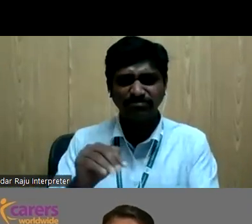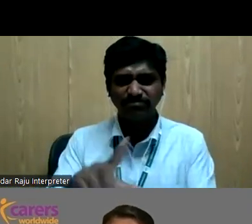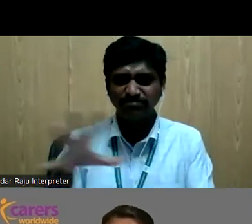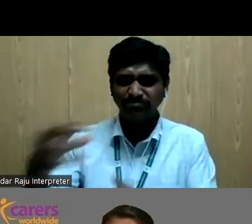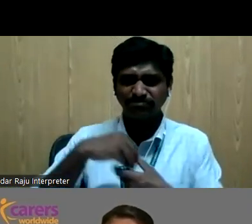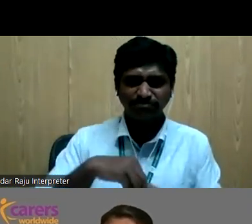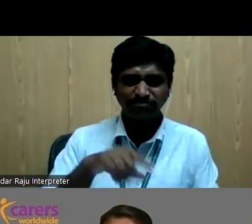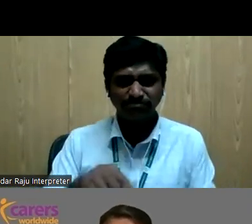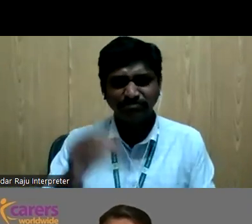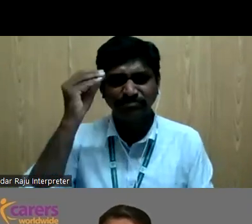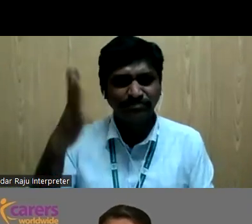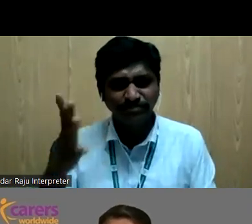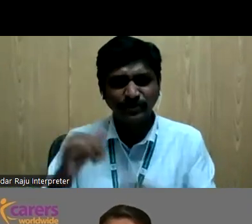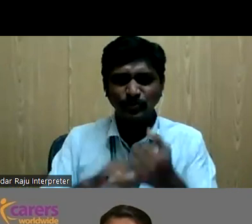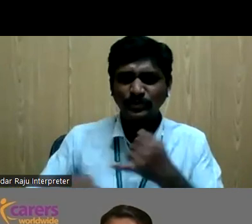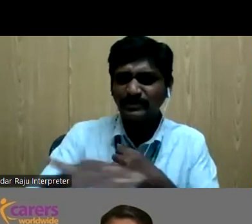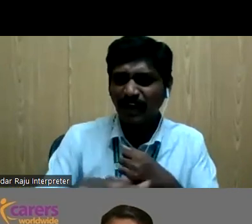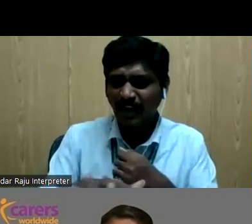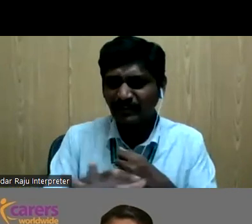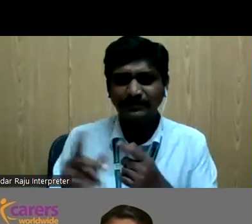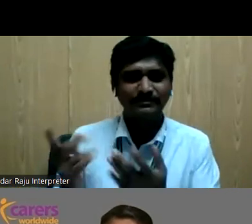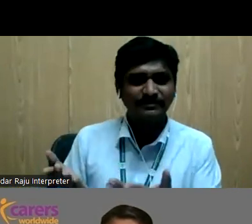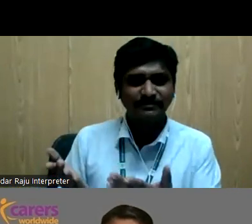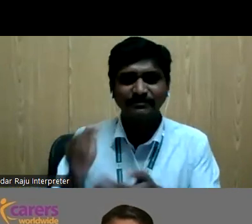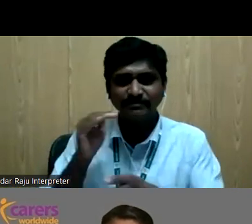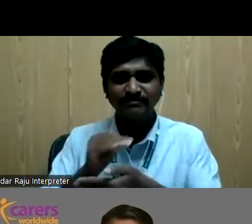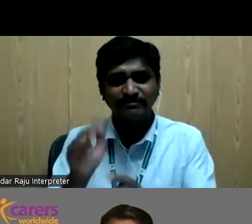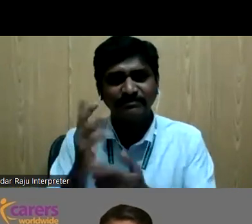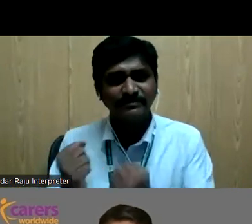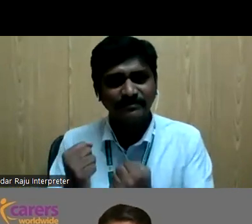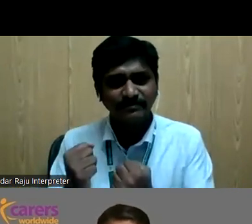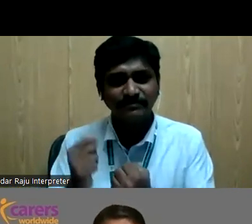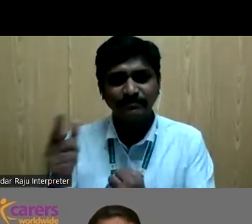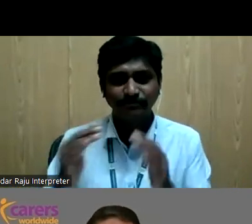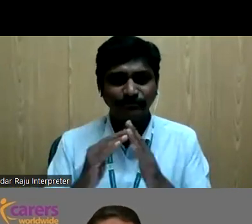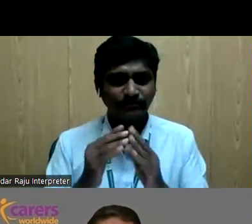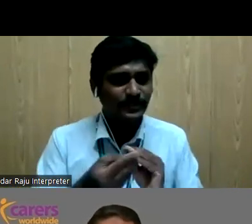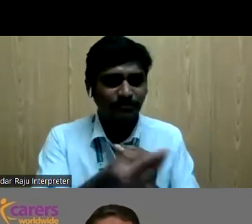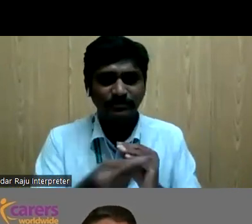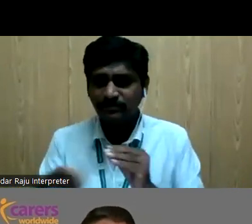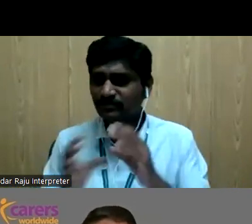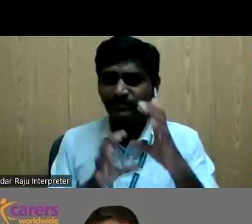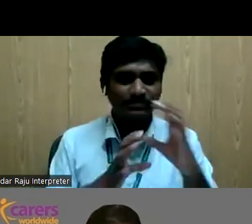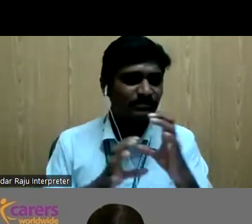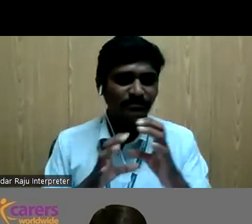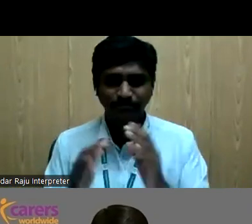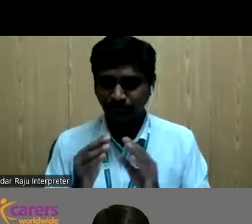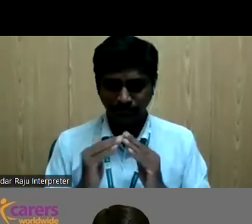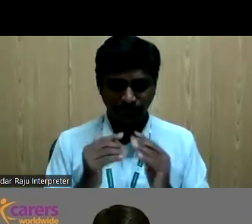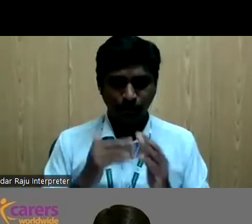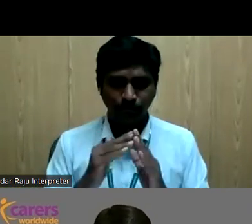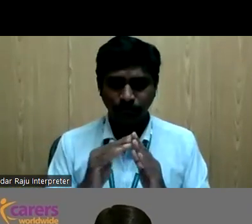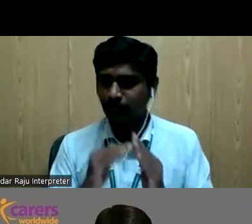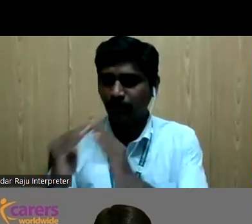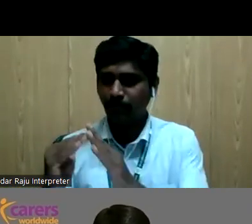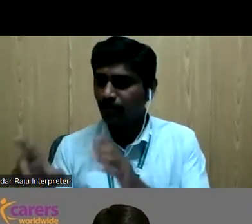सोशलाइज नहीं है. और सोसाइटी में भी हम लोग एकदम मतलब अड़ोस पड़ोस में बातचीत नहीं कर सकते हैं क्योंकि वो